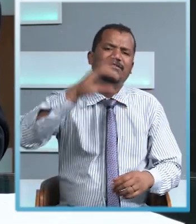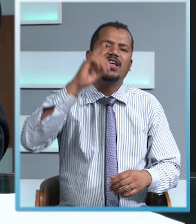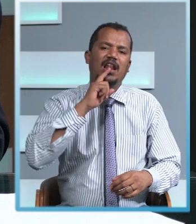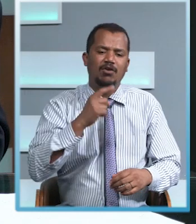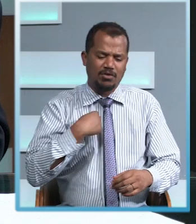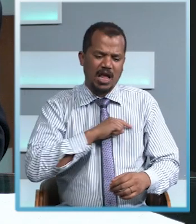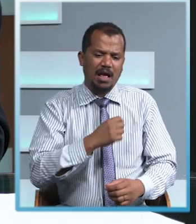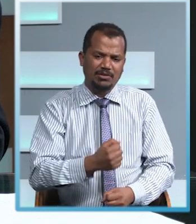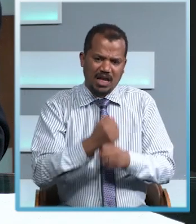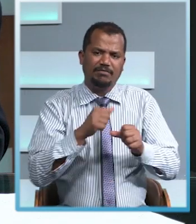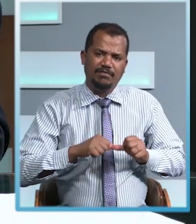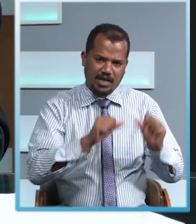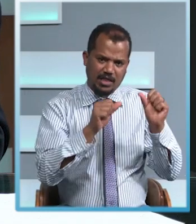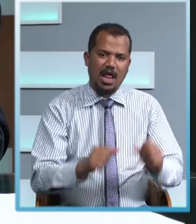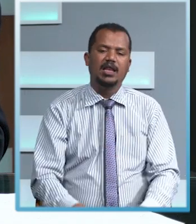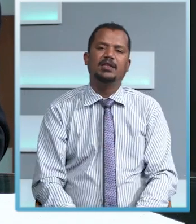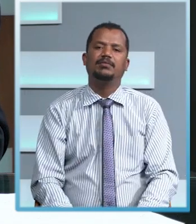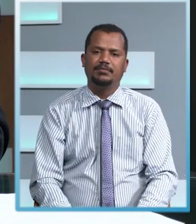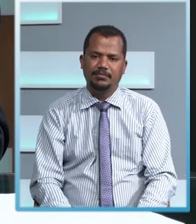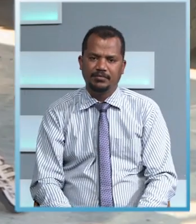ነው፣ ድጋፋችንም ይቀጥላል ብለዋል።